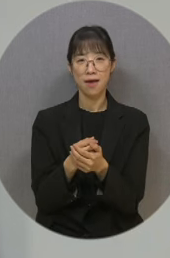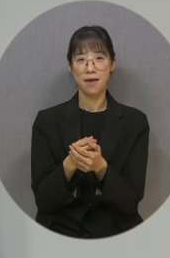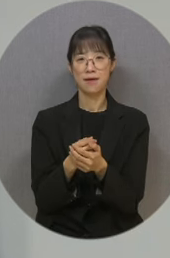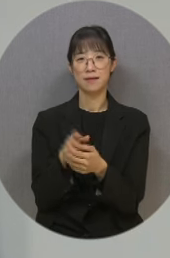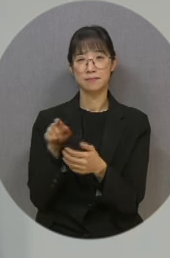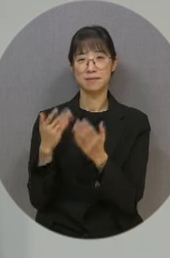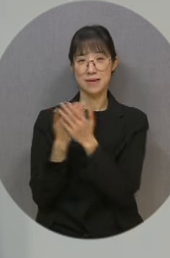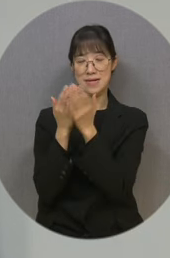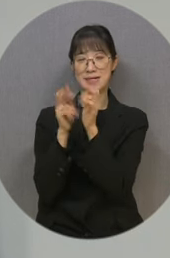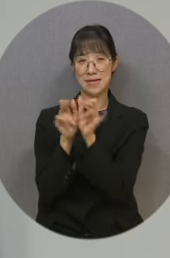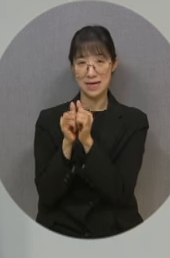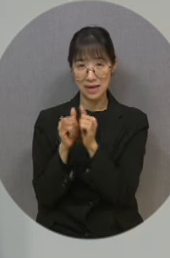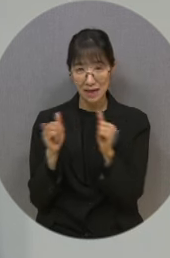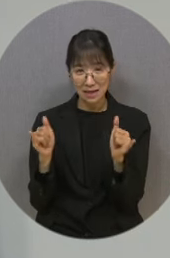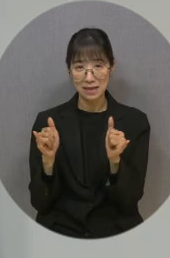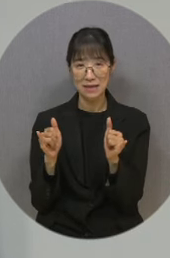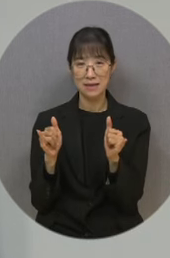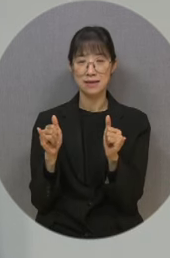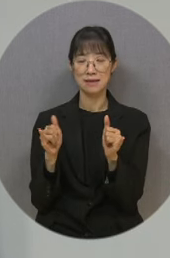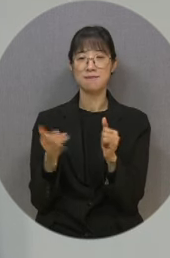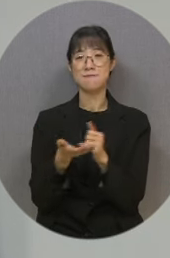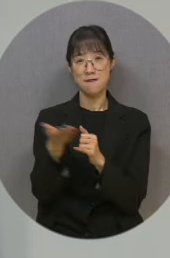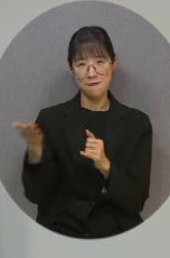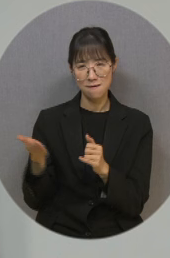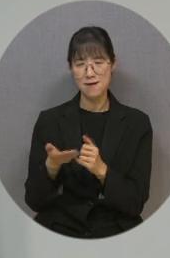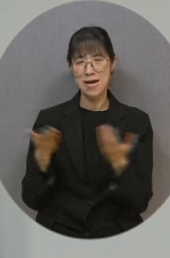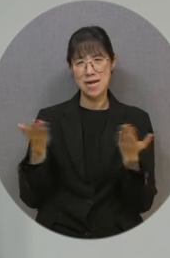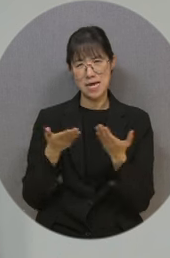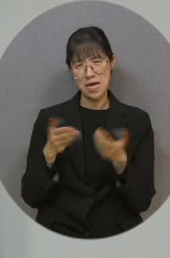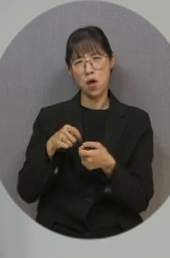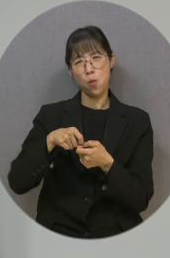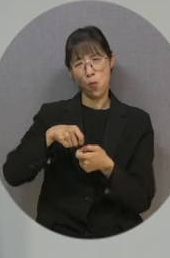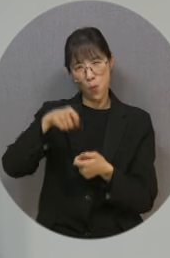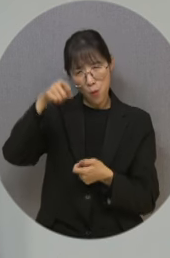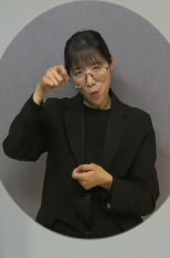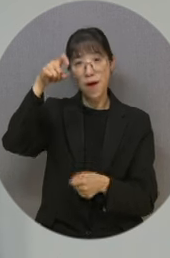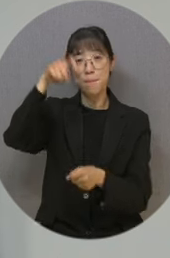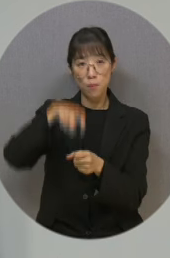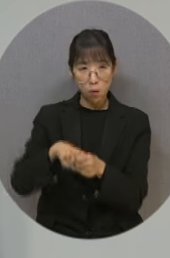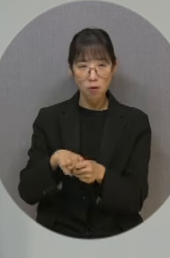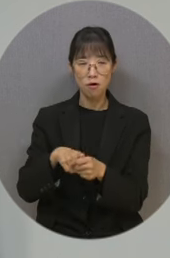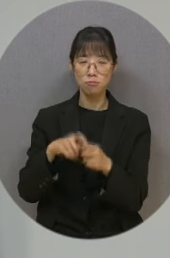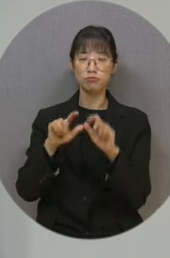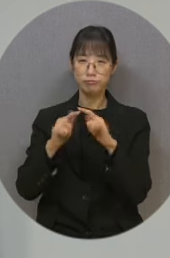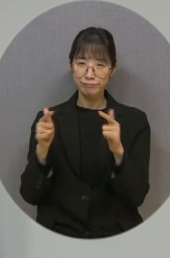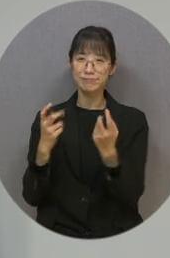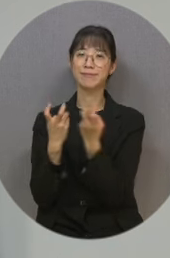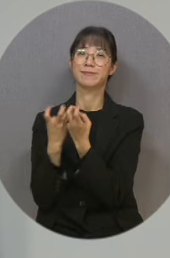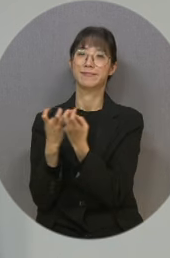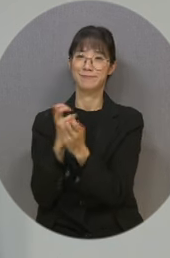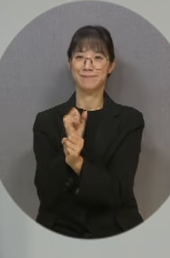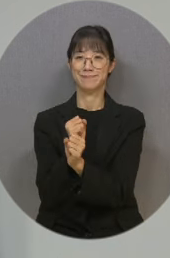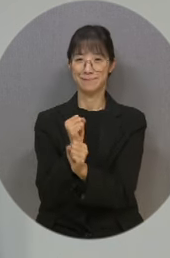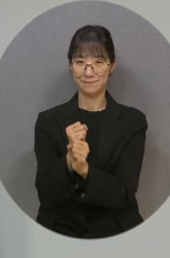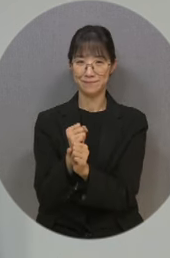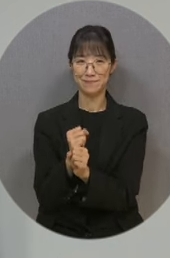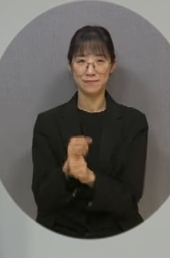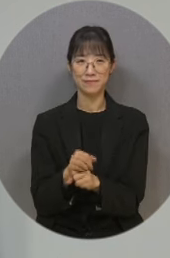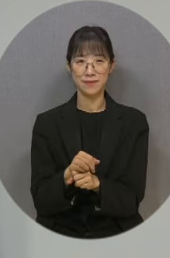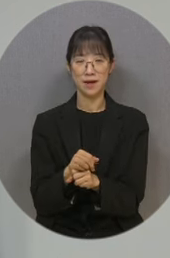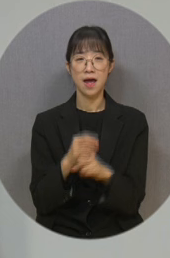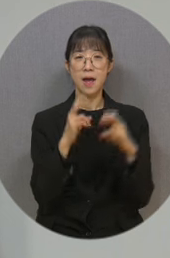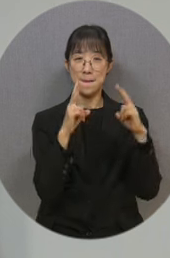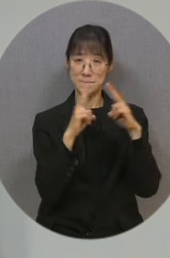거기에 그 발달 장인 분들에 대한 장기 분석을 유도하는 그런 대책까지 마련하고 있습니다 그래서이